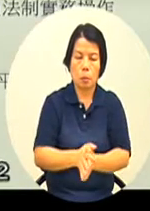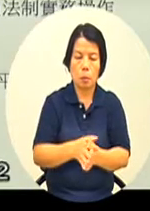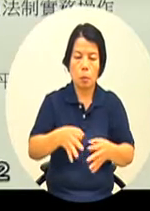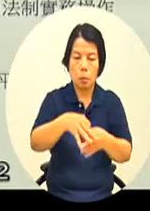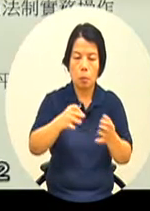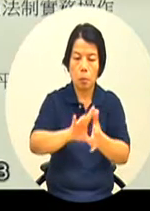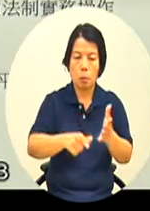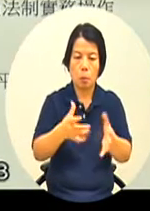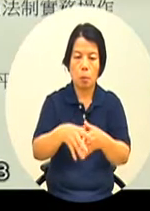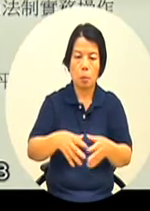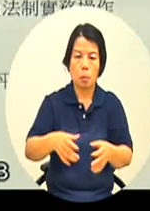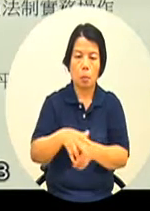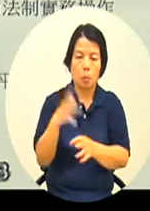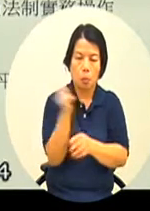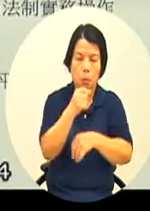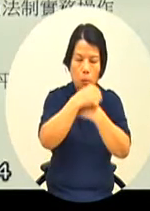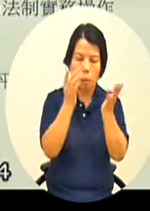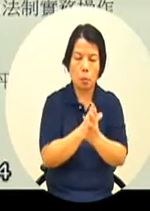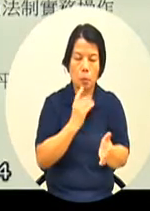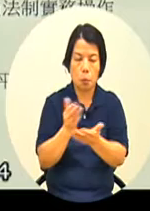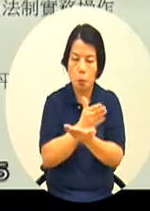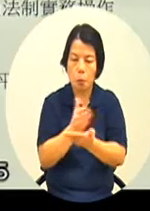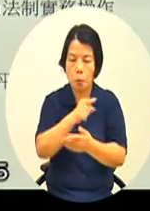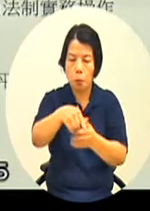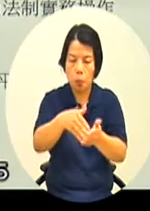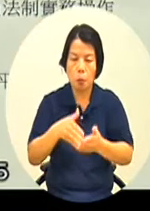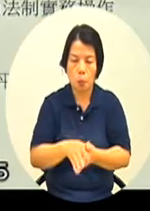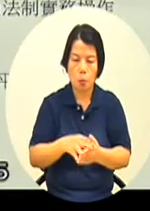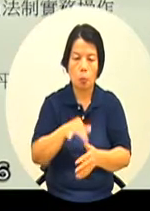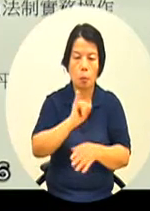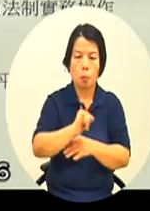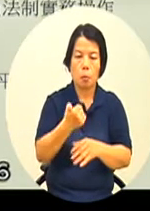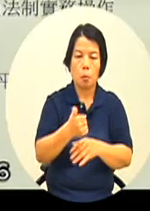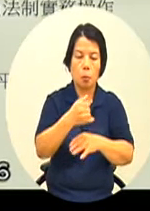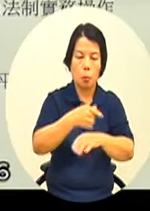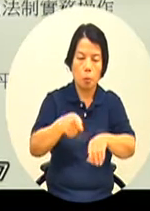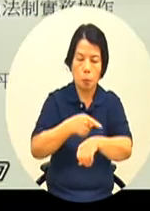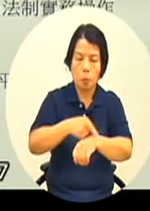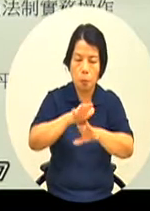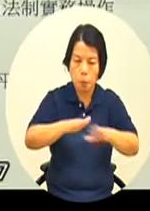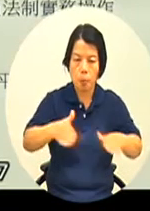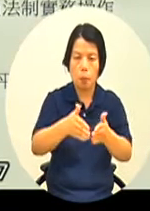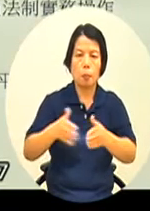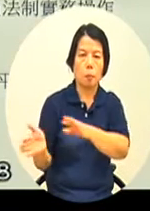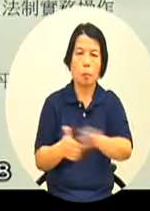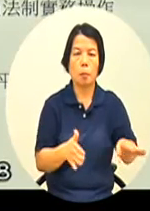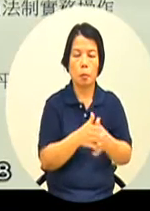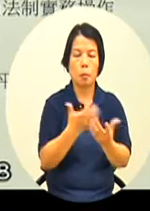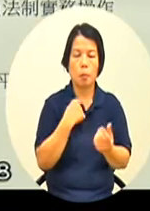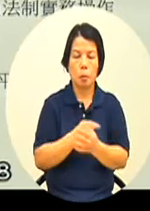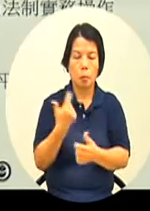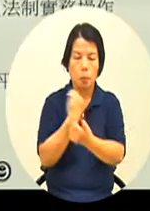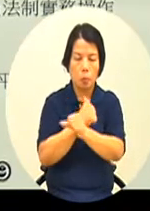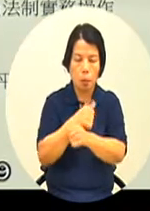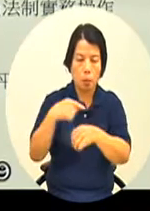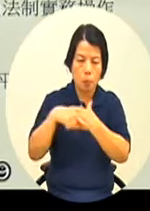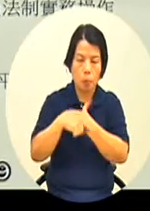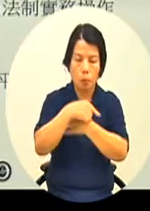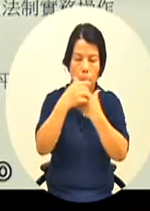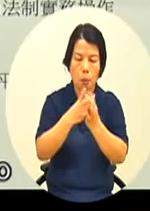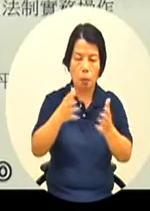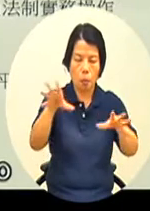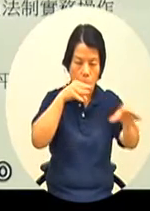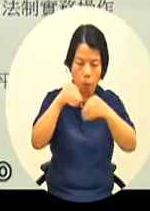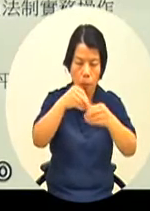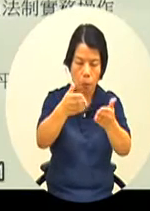规案性别影响评估作业，落实性别平等；六、举办法制业务研讨会及研习，广纳最新理